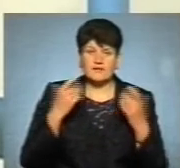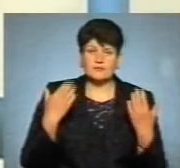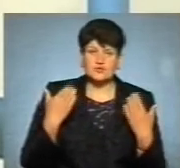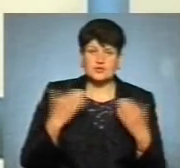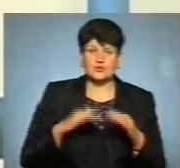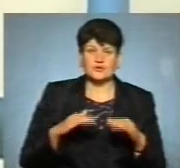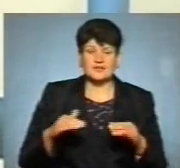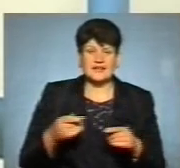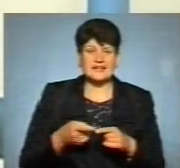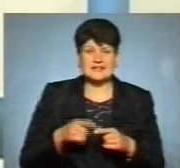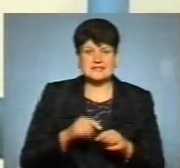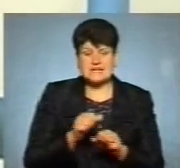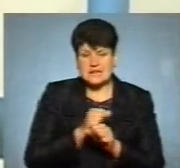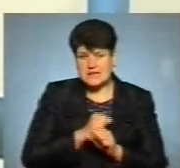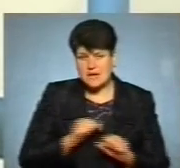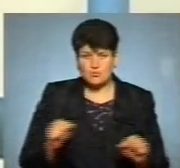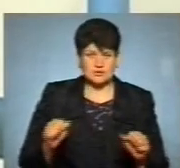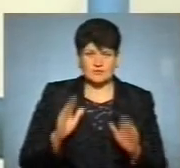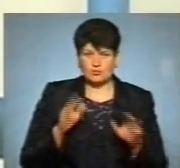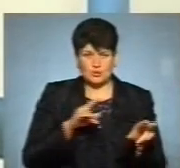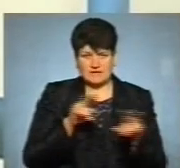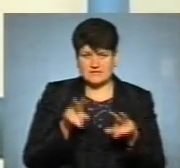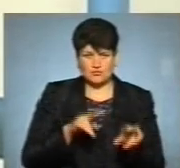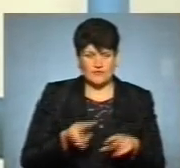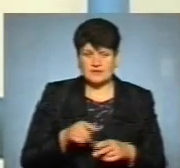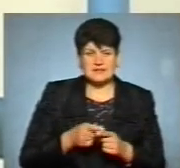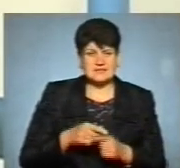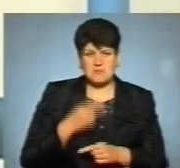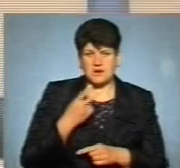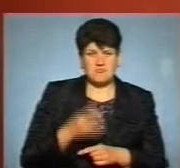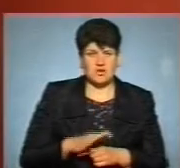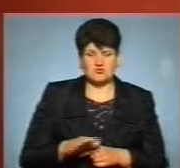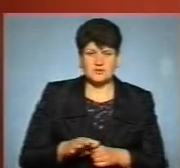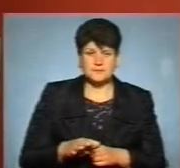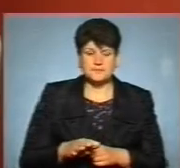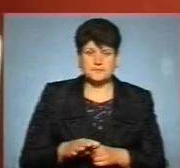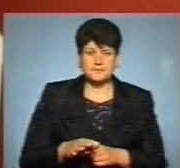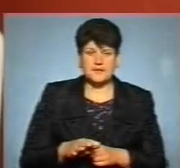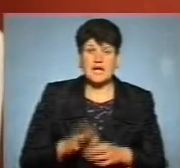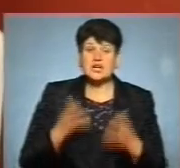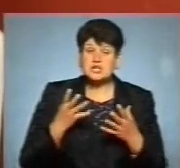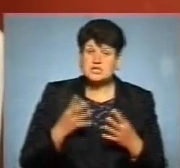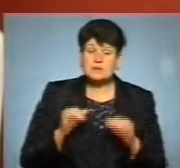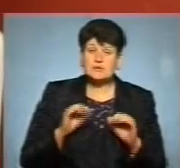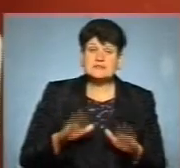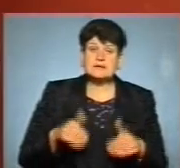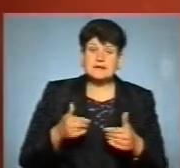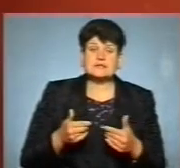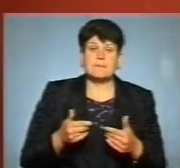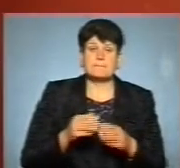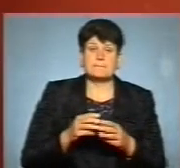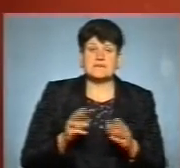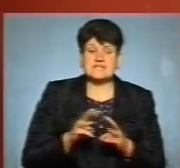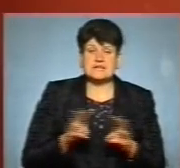дітей, це неможливо буде за всіма слідкувати і це передбачити. Так, і ще, відповідно, за рекомендацією Міністерства охорони здоров'я,